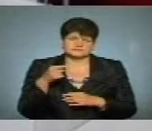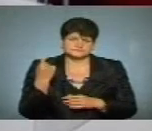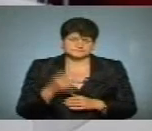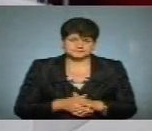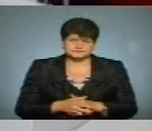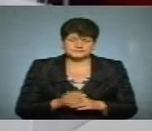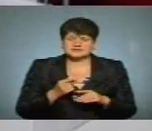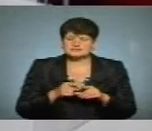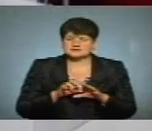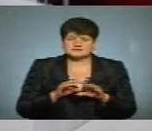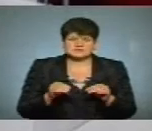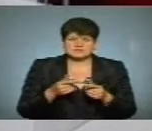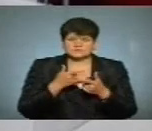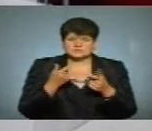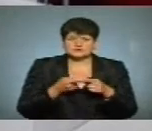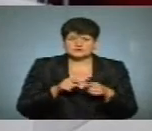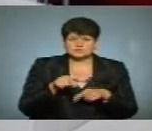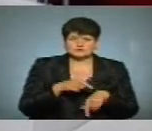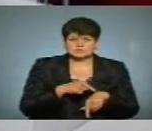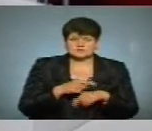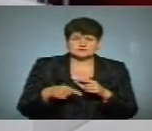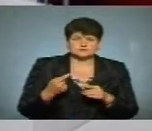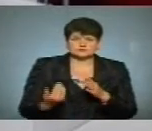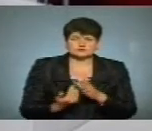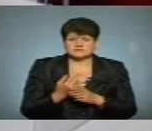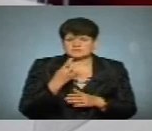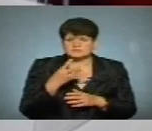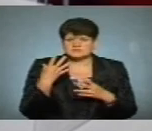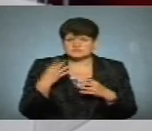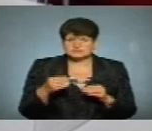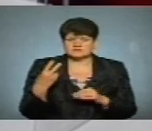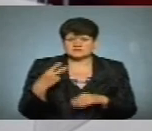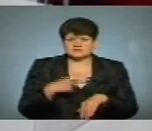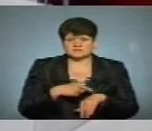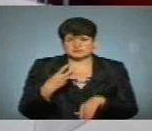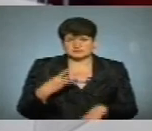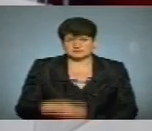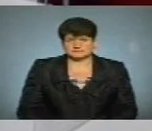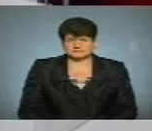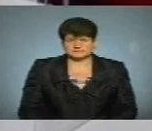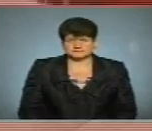Це вся інформація на цю годину. Наступний випуск дивіться вже о 20:30.